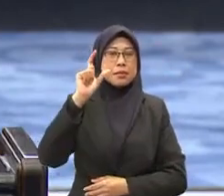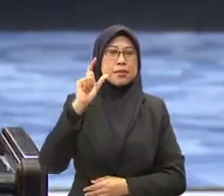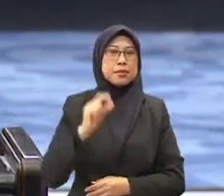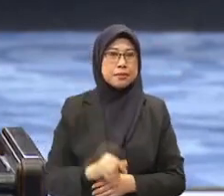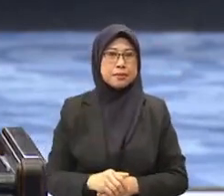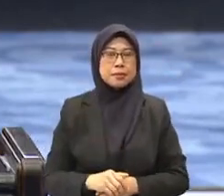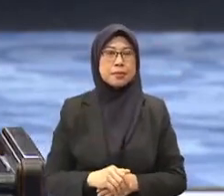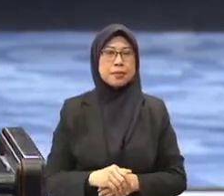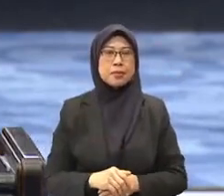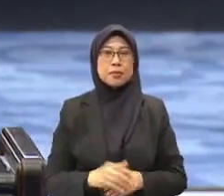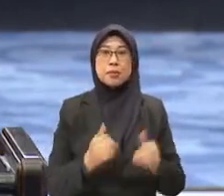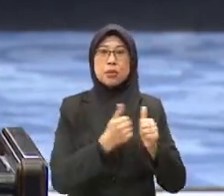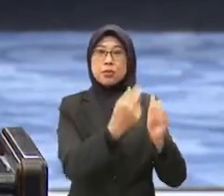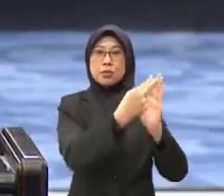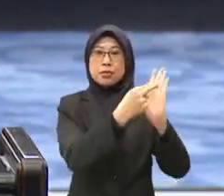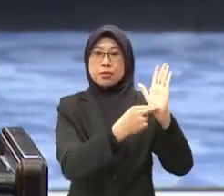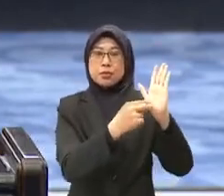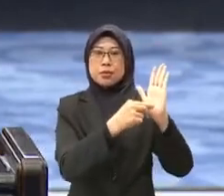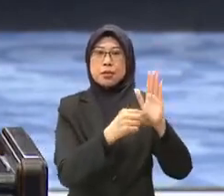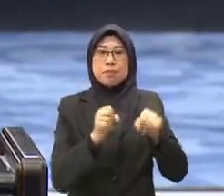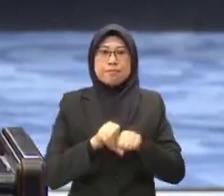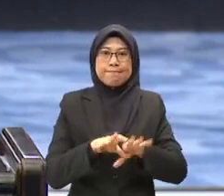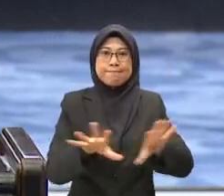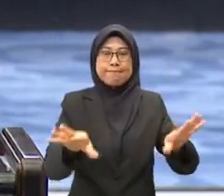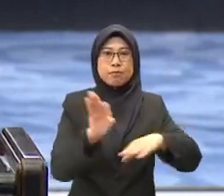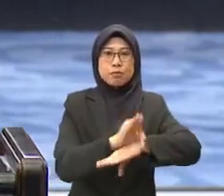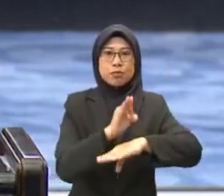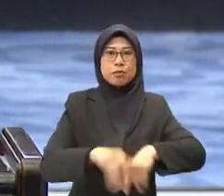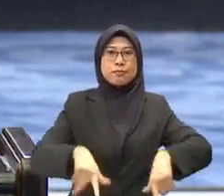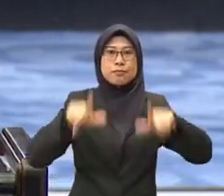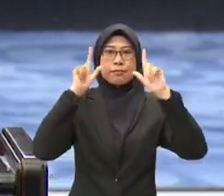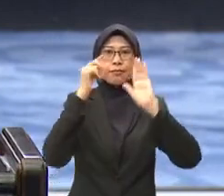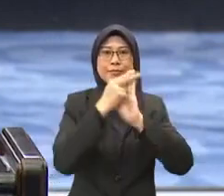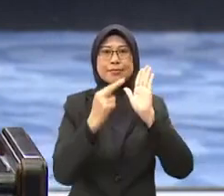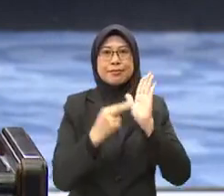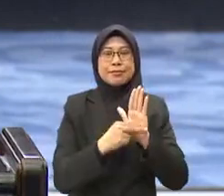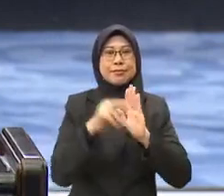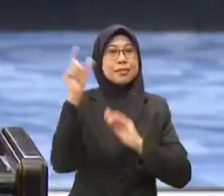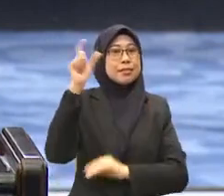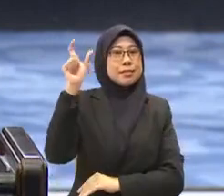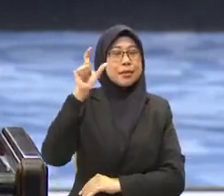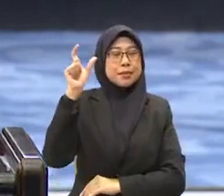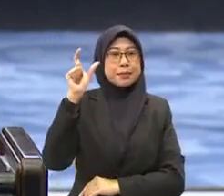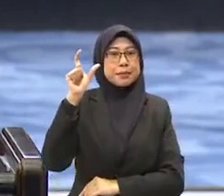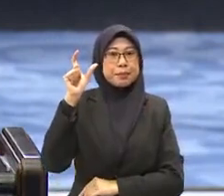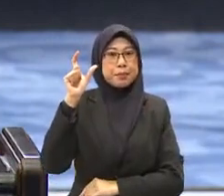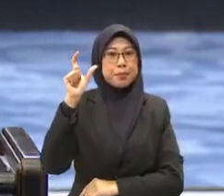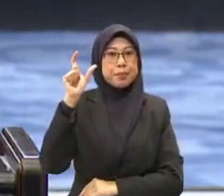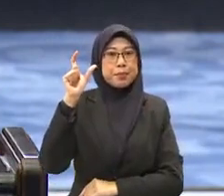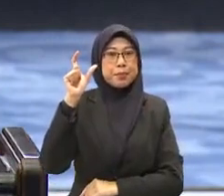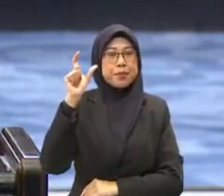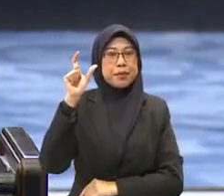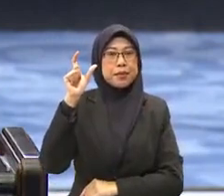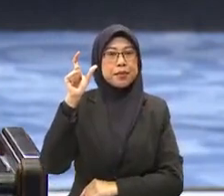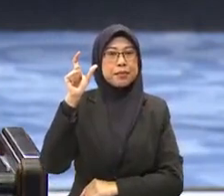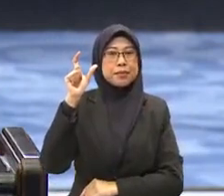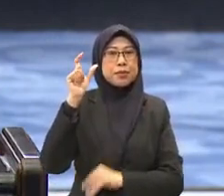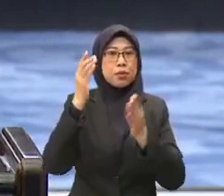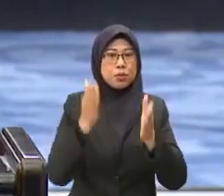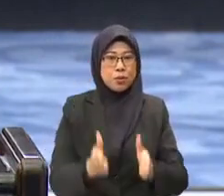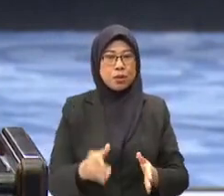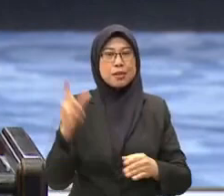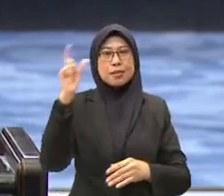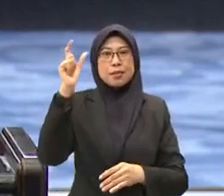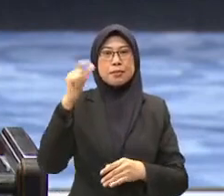mengambil kira input-input utama berdasarkan kerangka perundangan dan amalan terbaik di luar negara berkaitan dan pembelaan